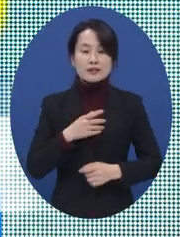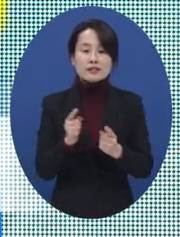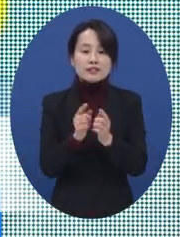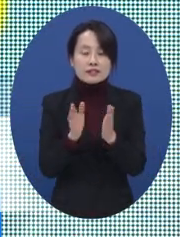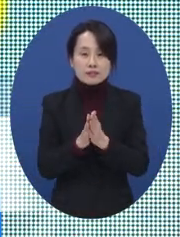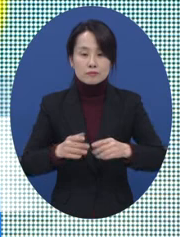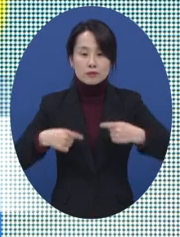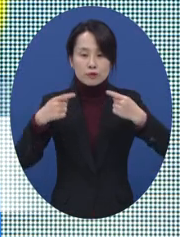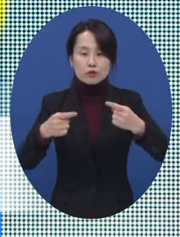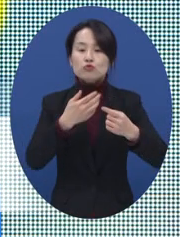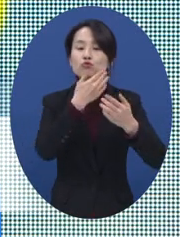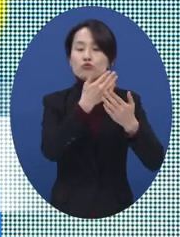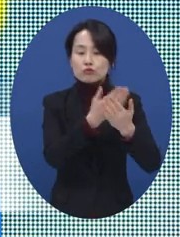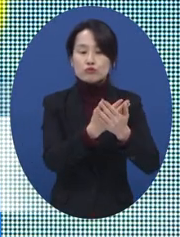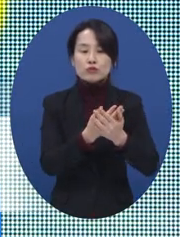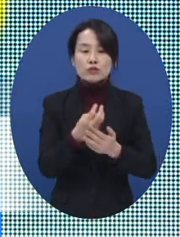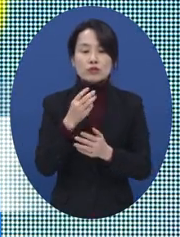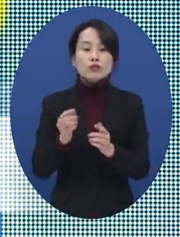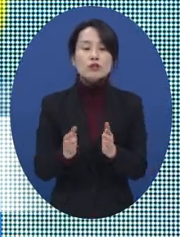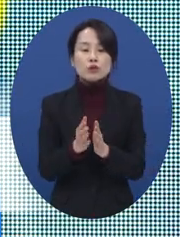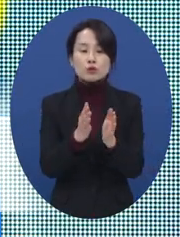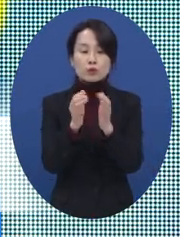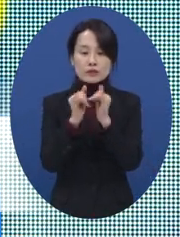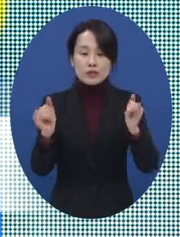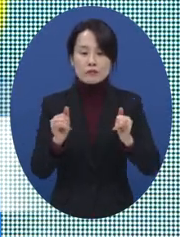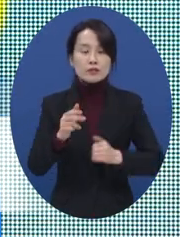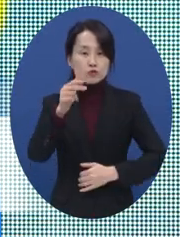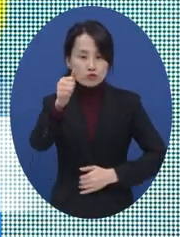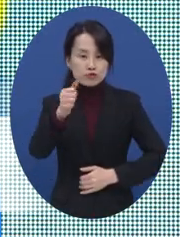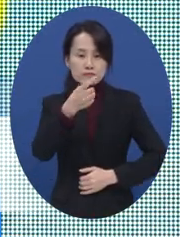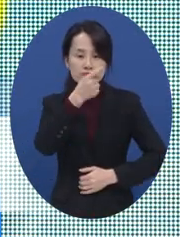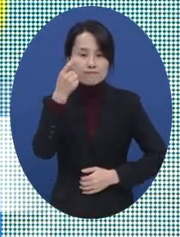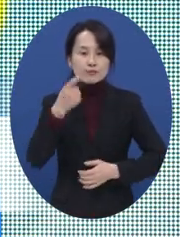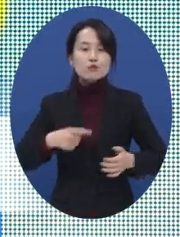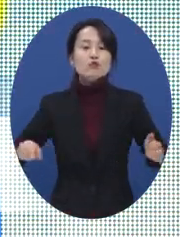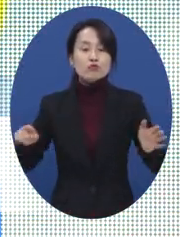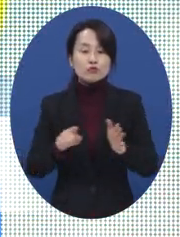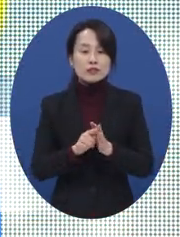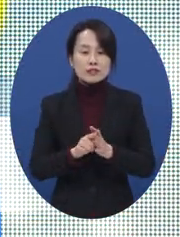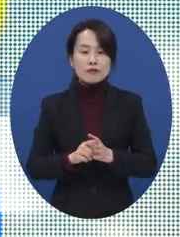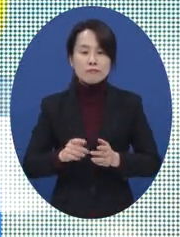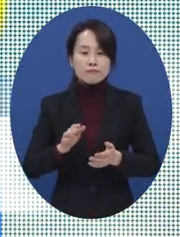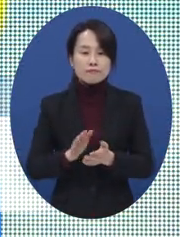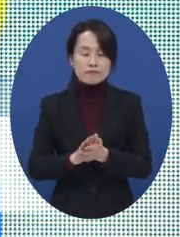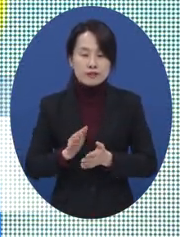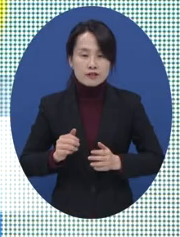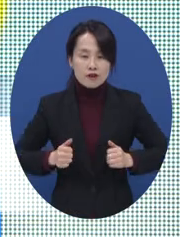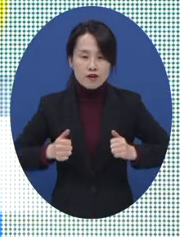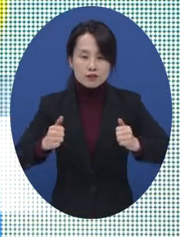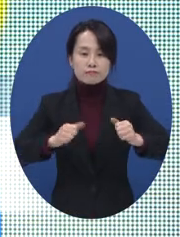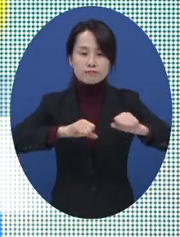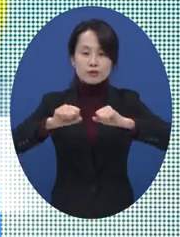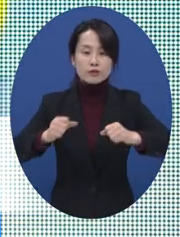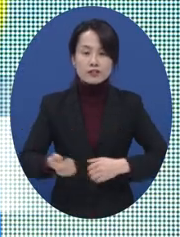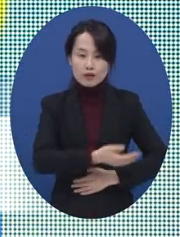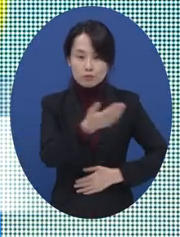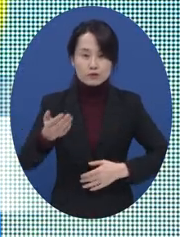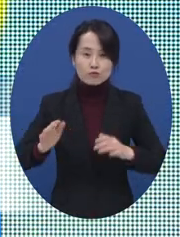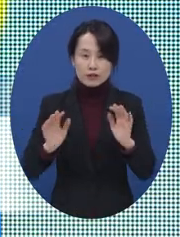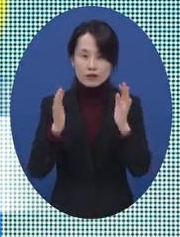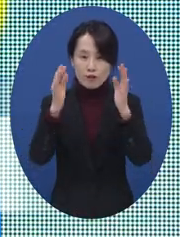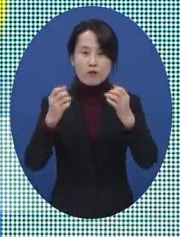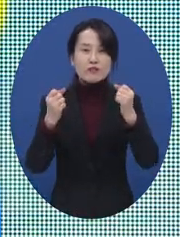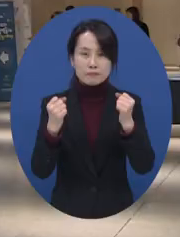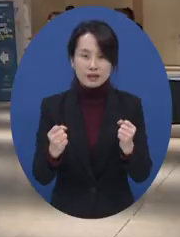것이 정말로 중요합니다. 경기도민이 경기도의 주인임을 증명하기 위해서 일선에서 열심히 활동하시는 여러분들을